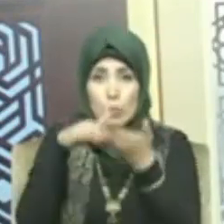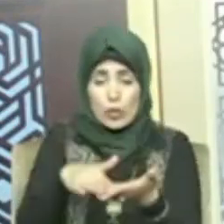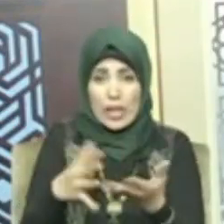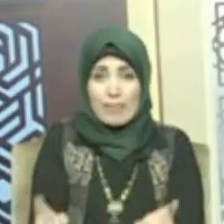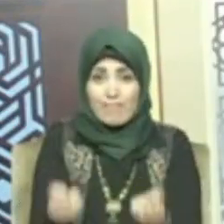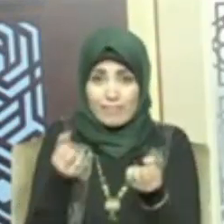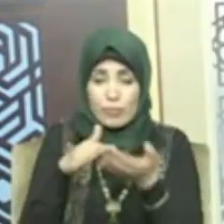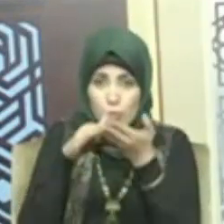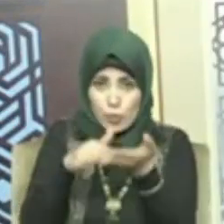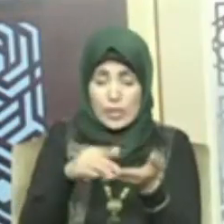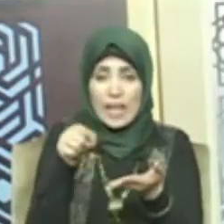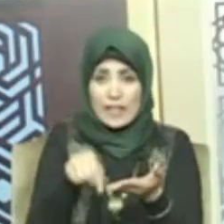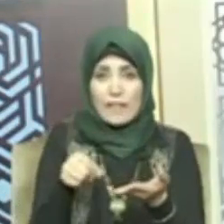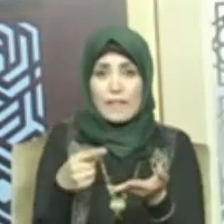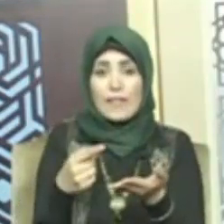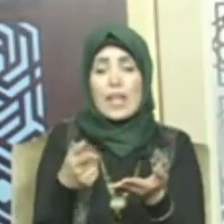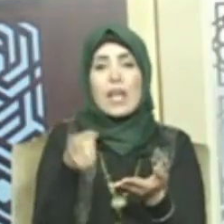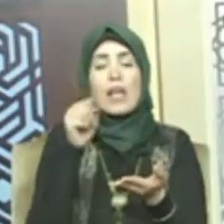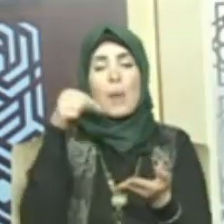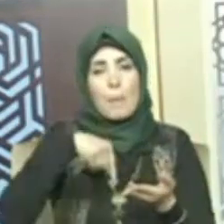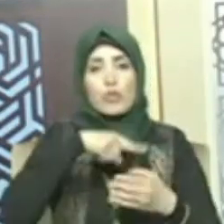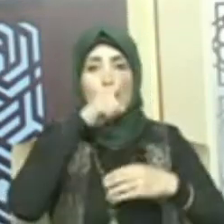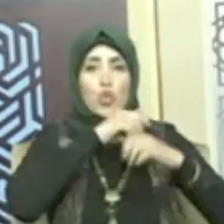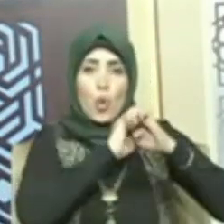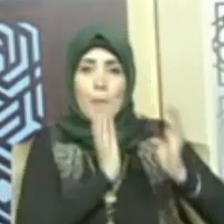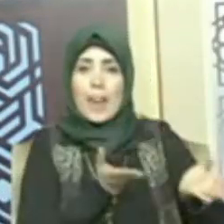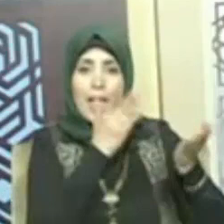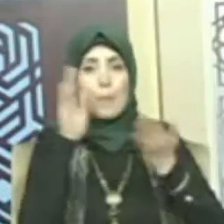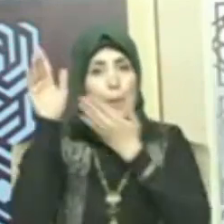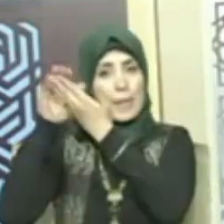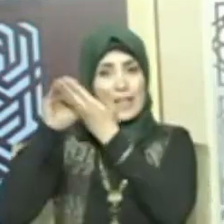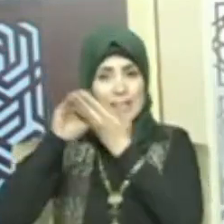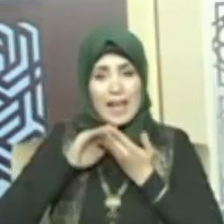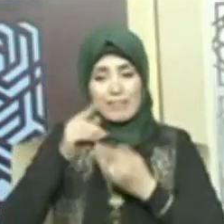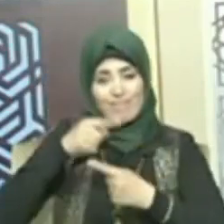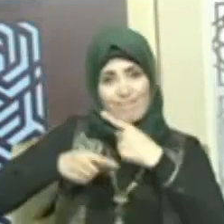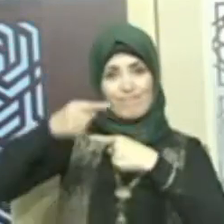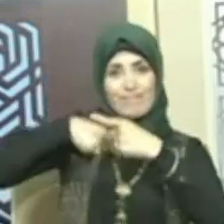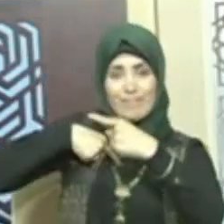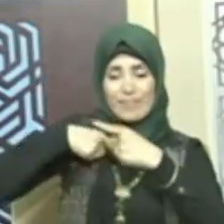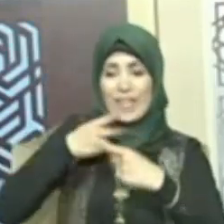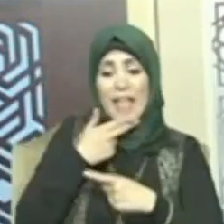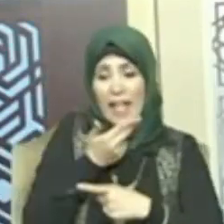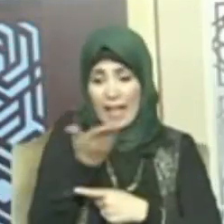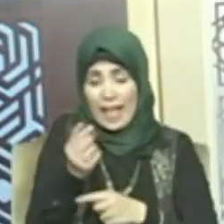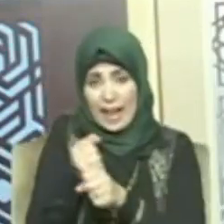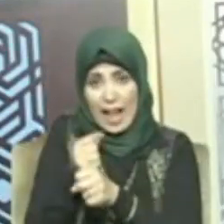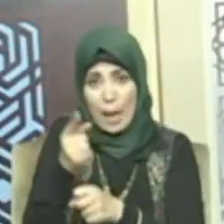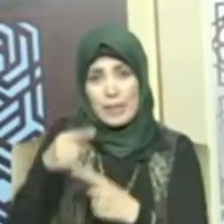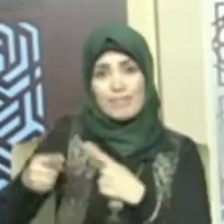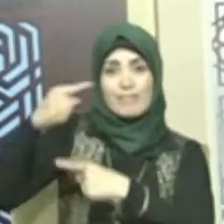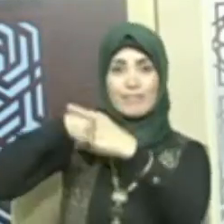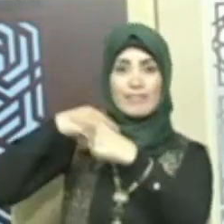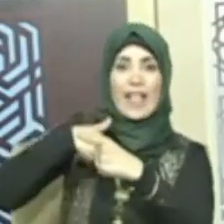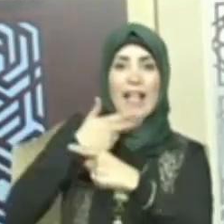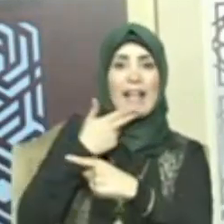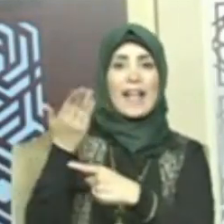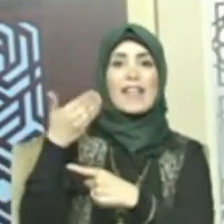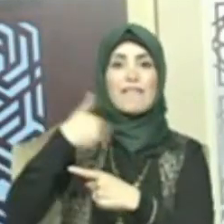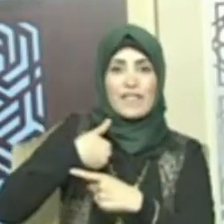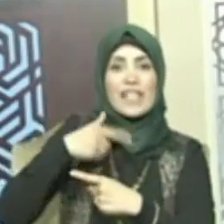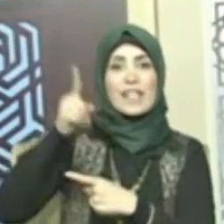يسر الله عليه في الدنيا والآخرة، ومن أدخل السرور على إنسان كان حقا